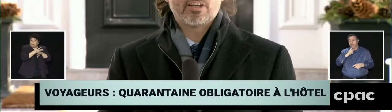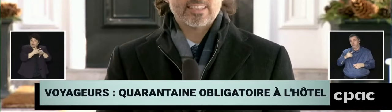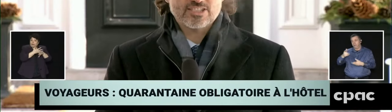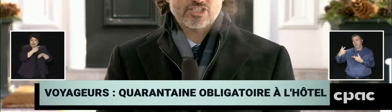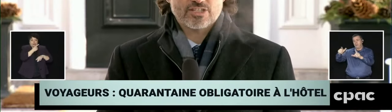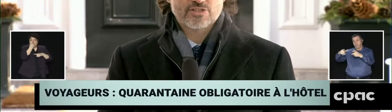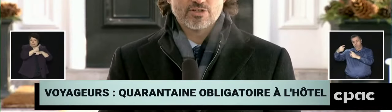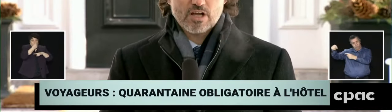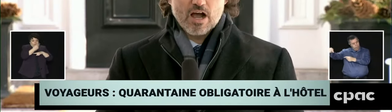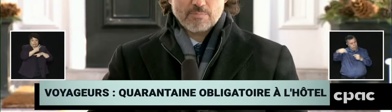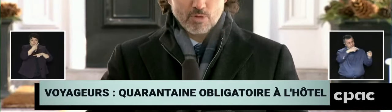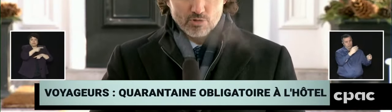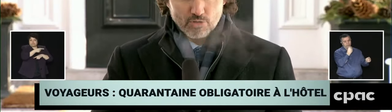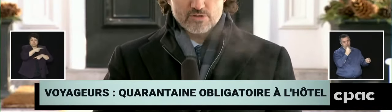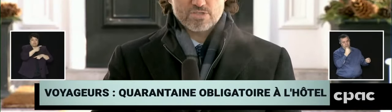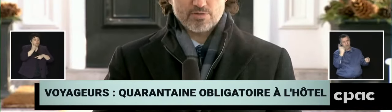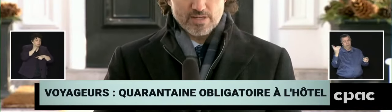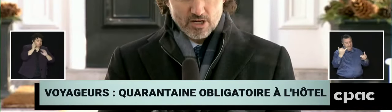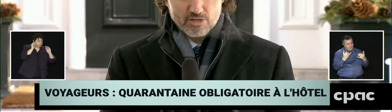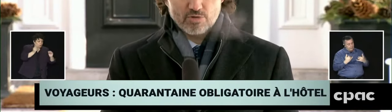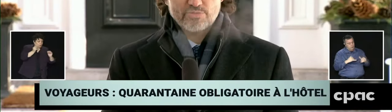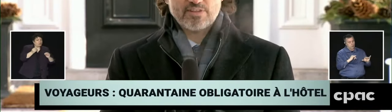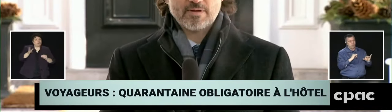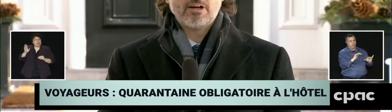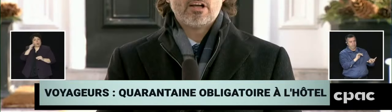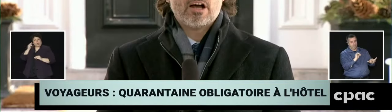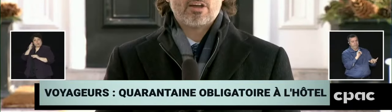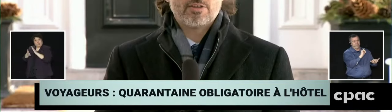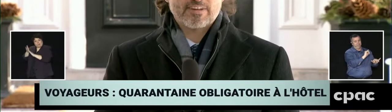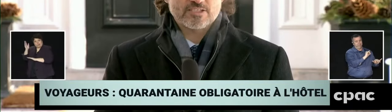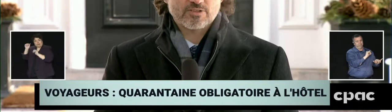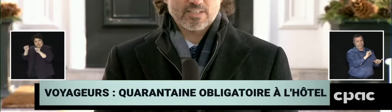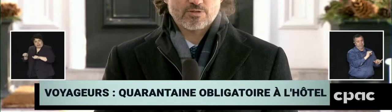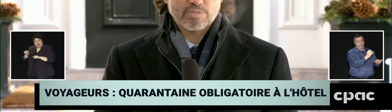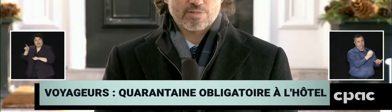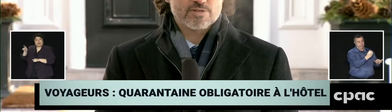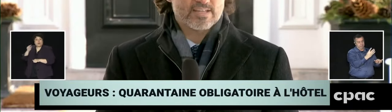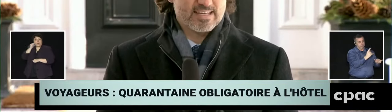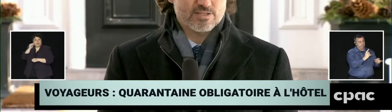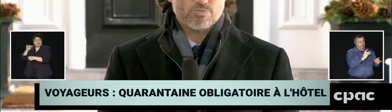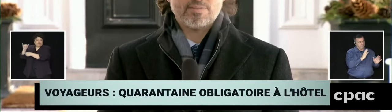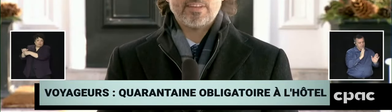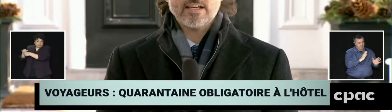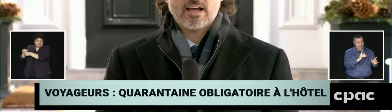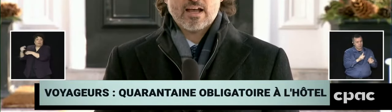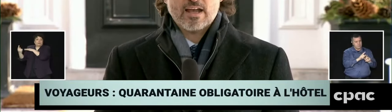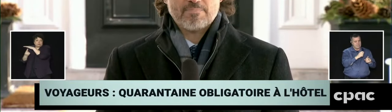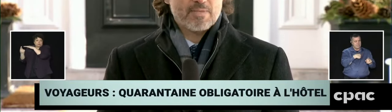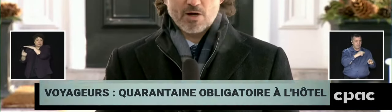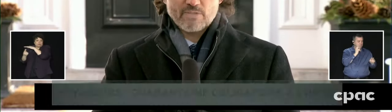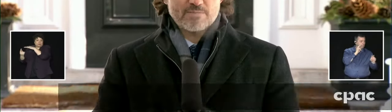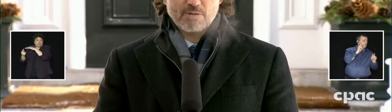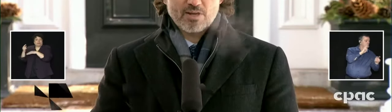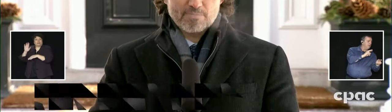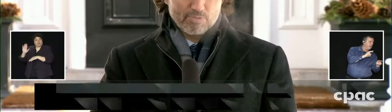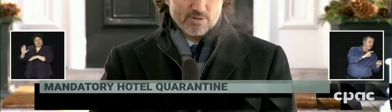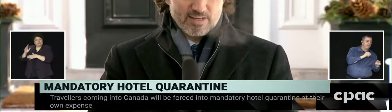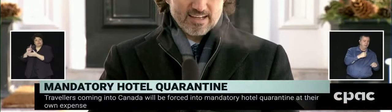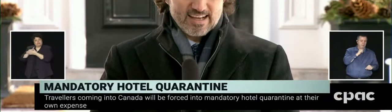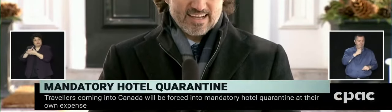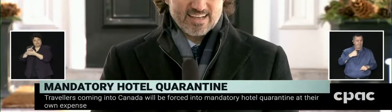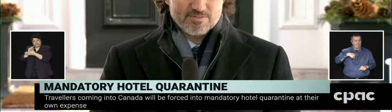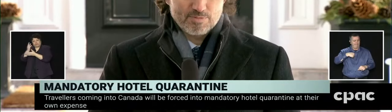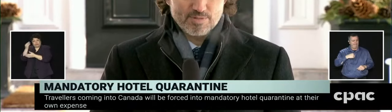de rentrer chez eux pour continuer leur confinement de façon rigoureuse et suivie. Mais on n'est pas là